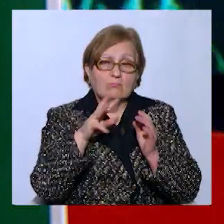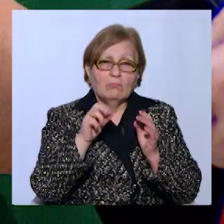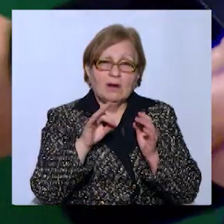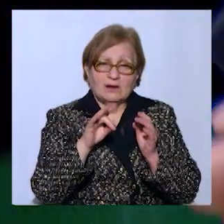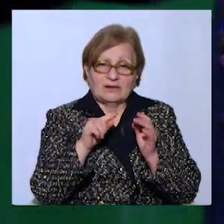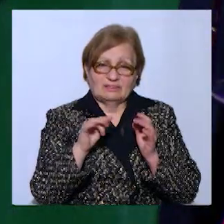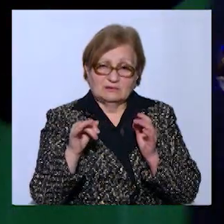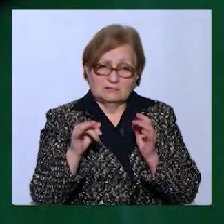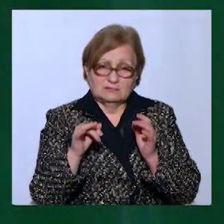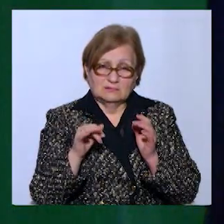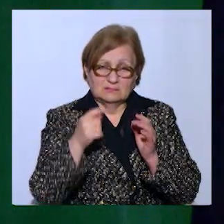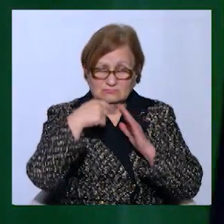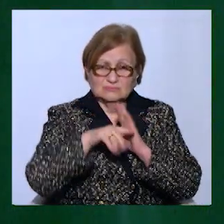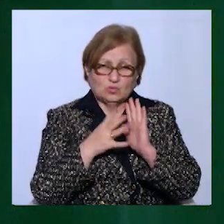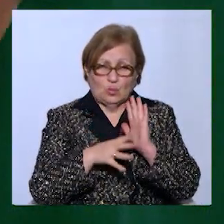ერთი კუთხე არის მართი.